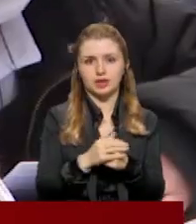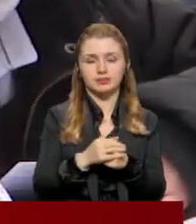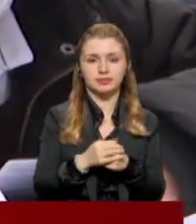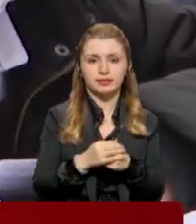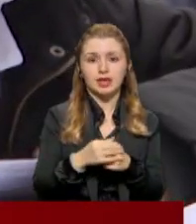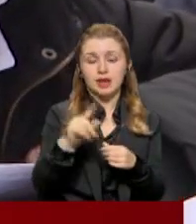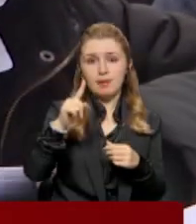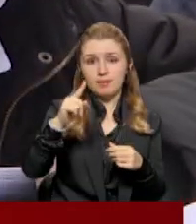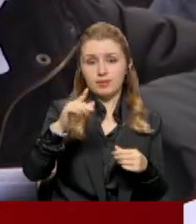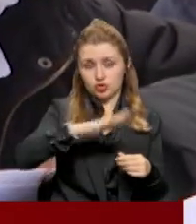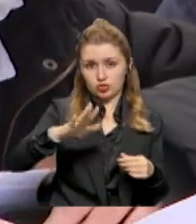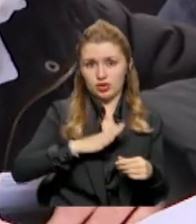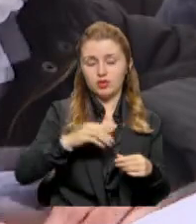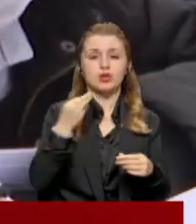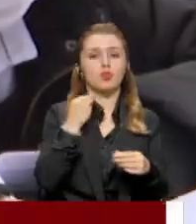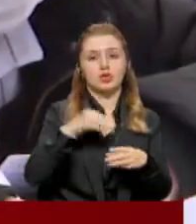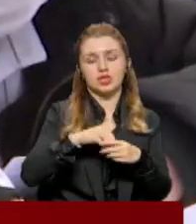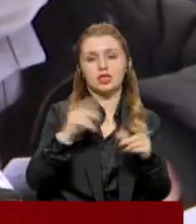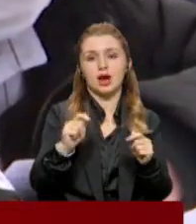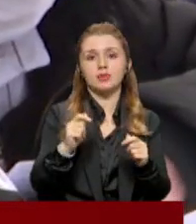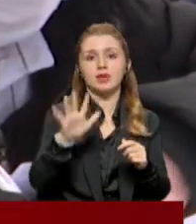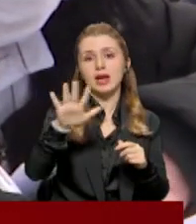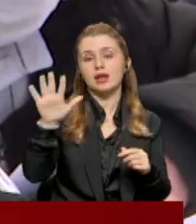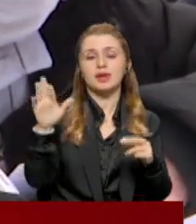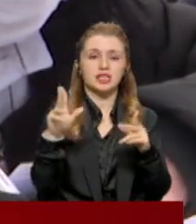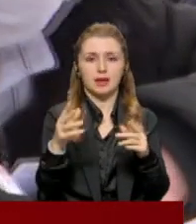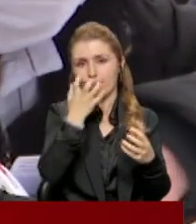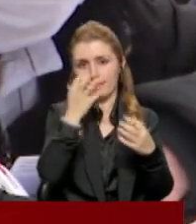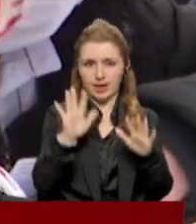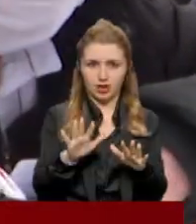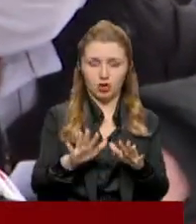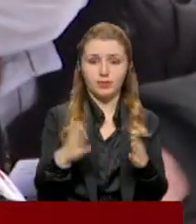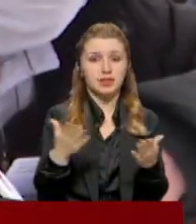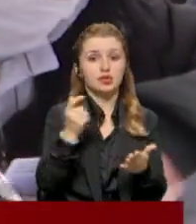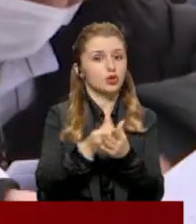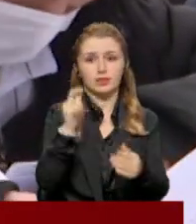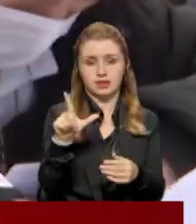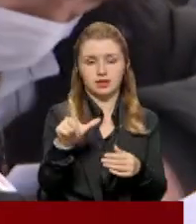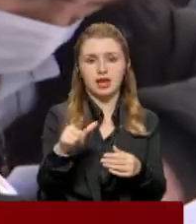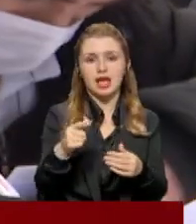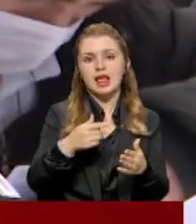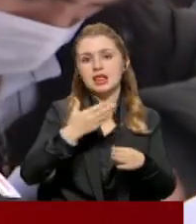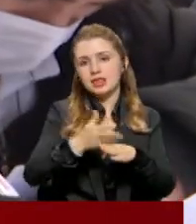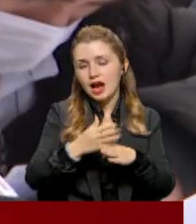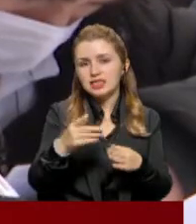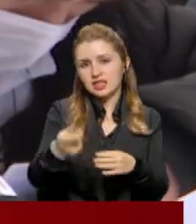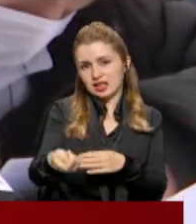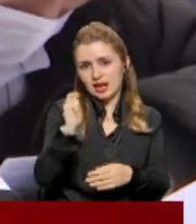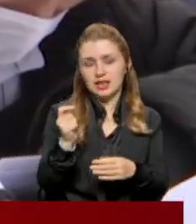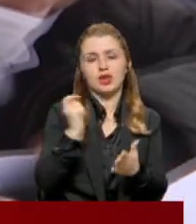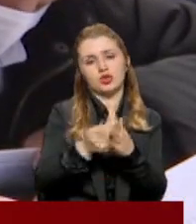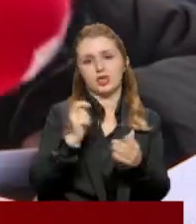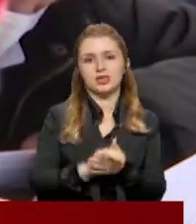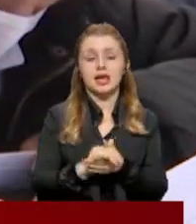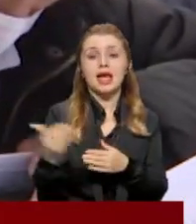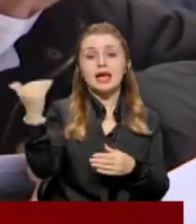Bir oğlum bir kızım var, onlar için borçlanma yapacağım. 55-60 bin civarında bir şey bekliyorum. Nasıl ödemeyi düşünüyorsunuz? Taksitle, krediyle bir şekilde